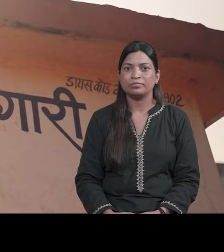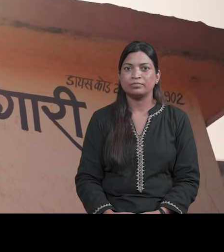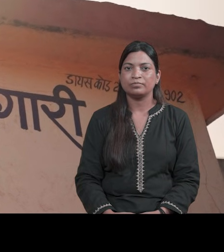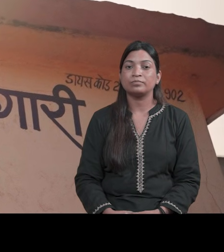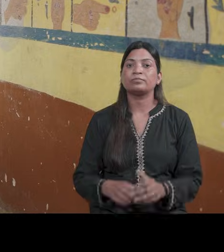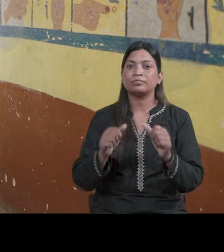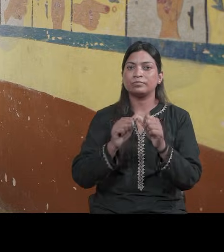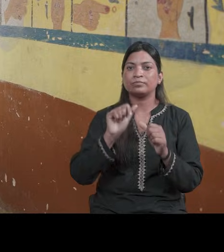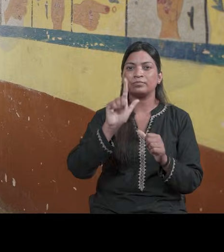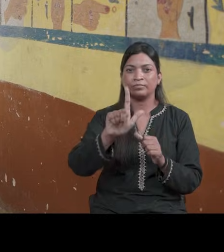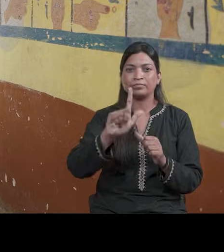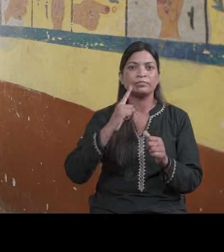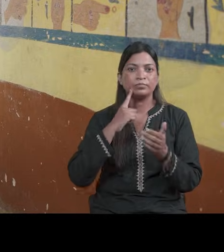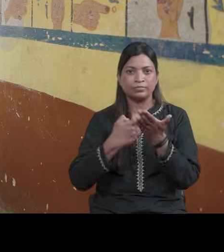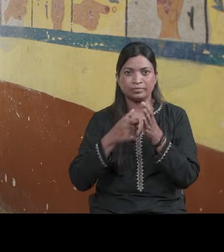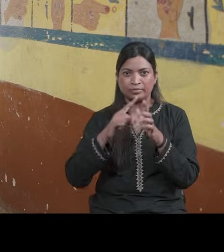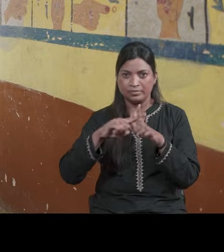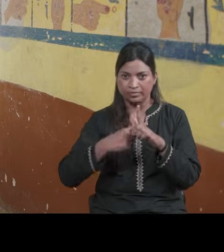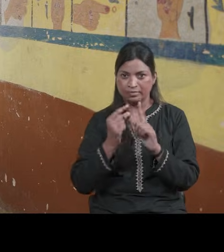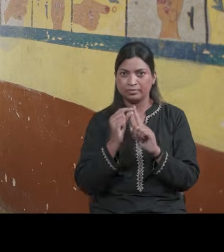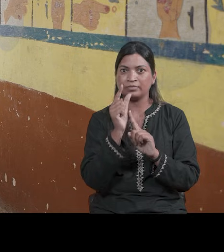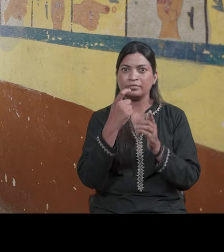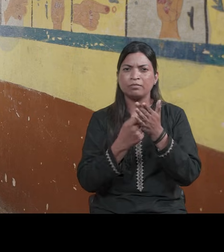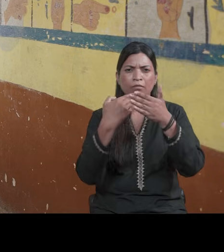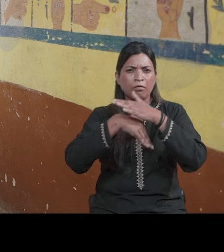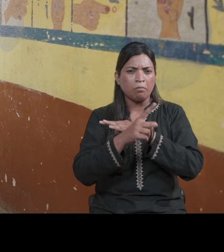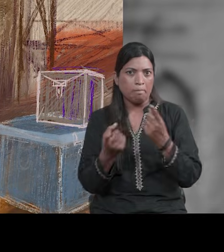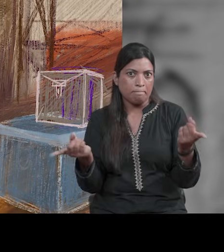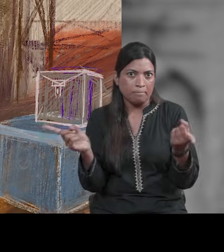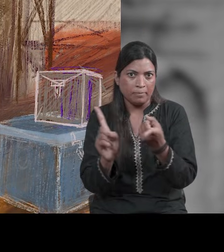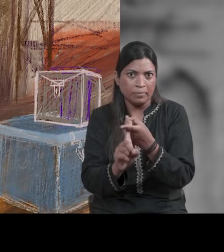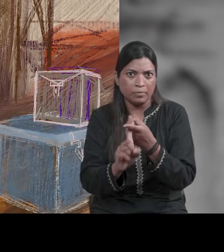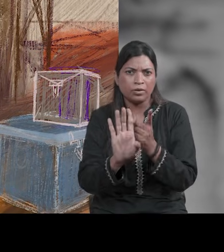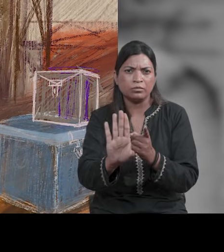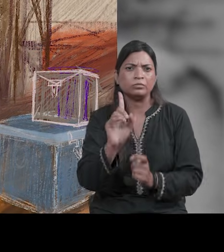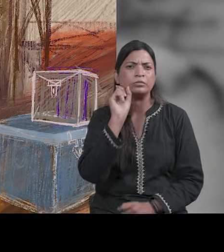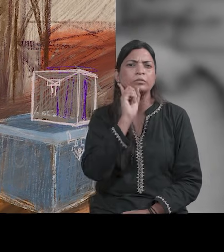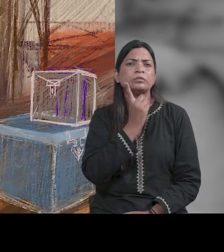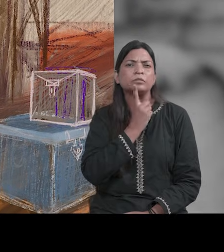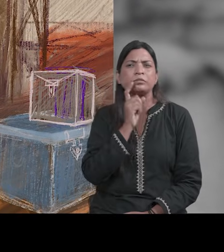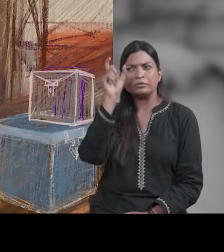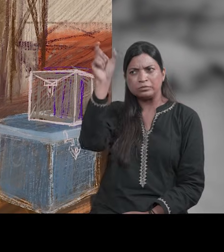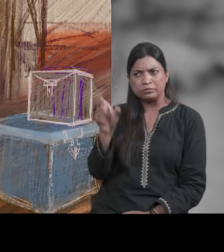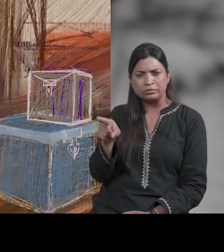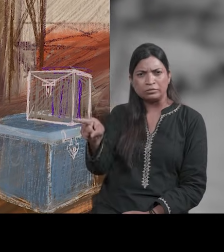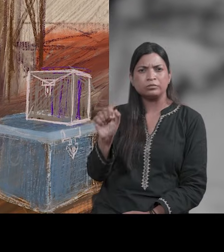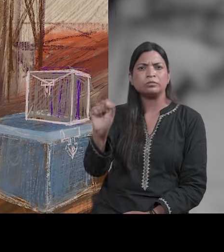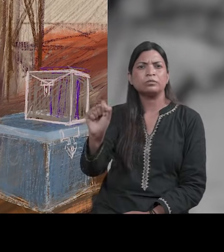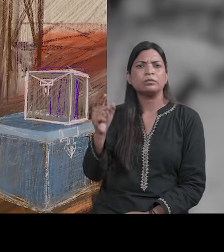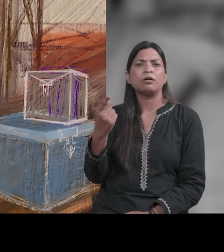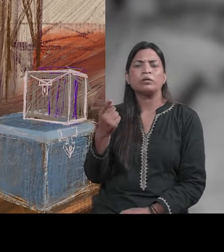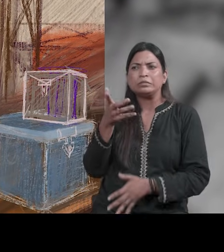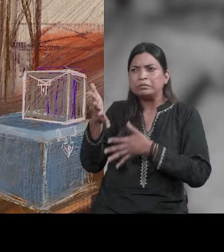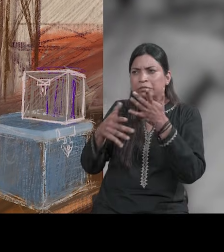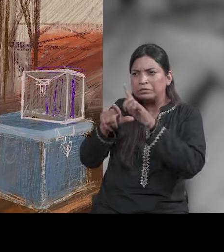देखिए, अलीराजपुर की एक घटना है। वो एक मूक बधिर महिला एक अपने इशारों की भाषा में, क्योंकि चूँकि वो